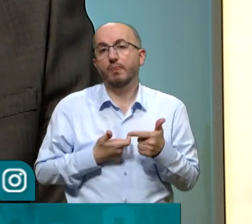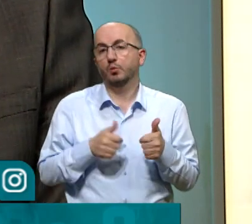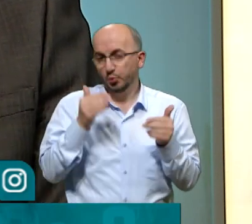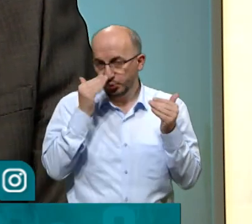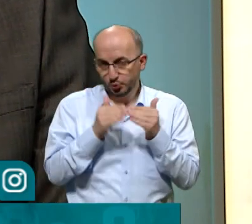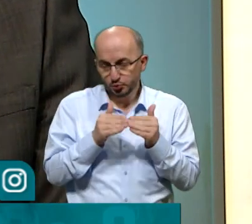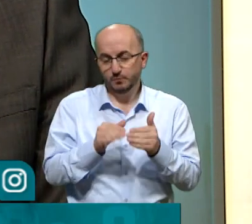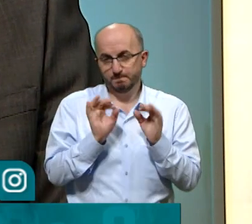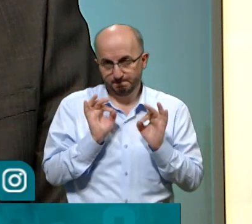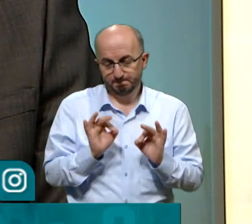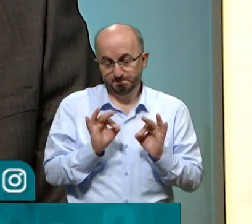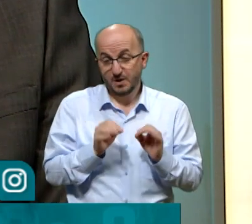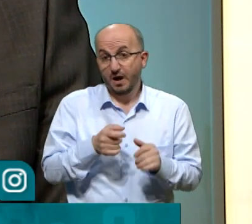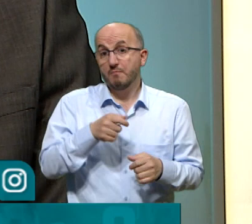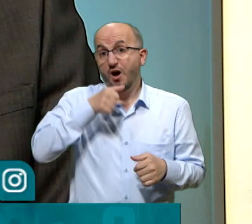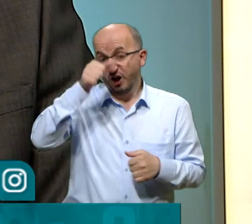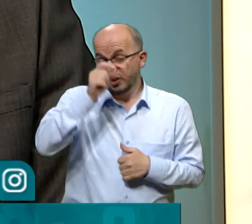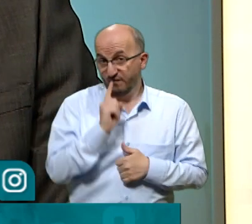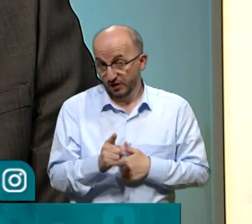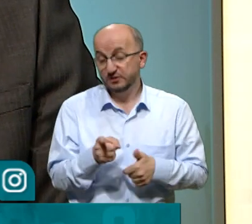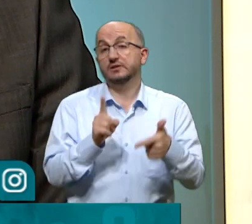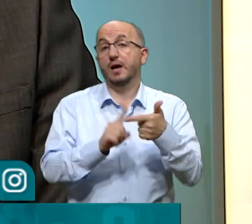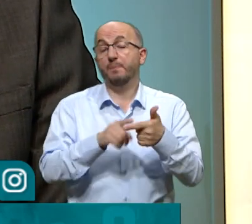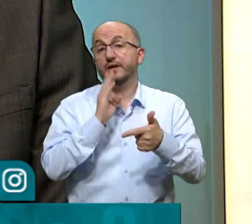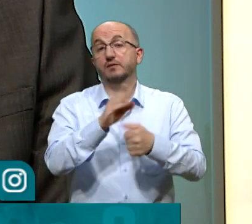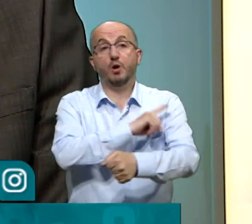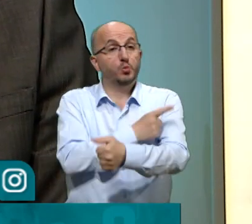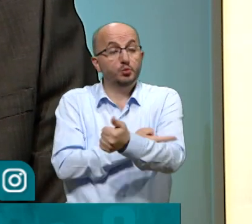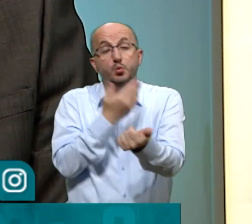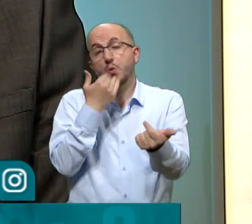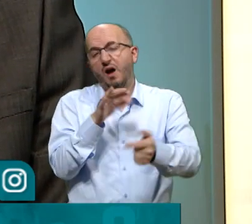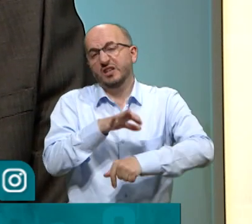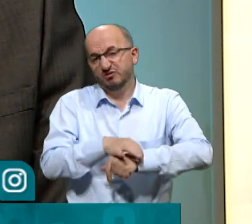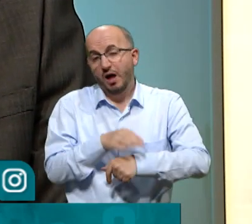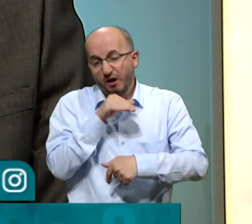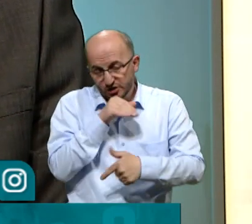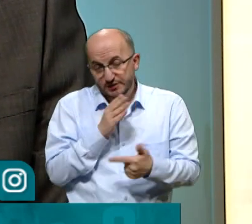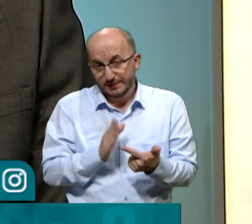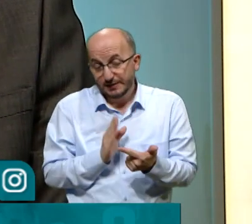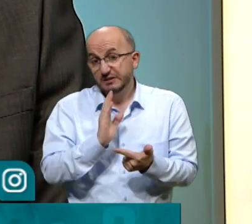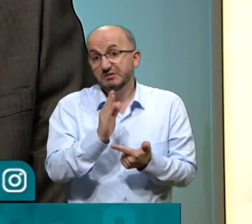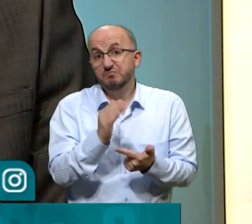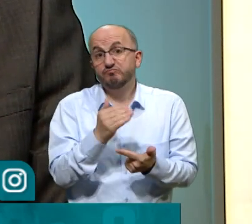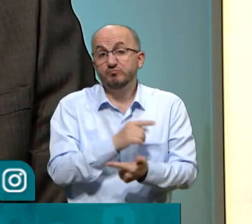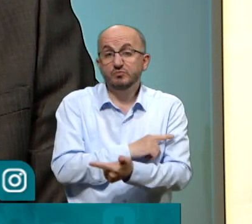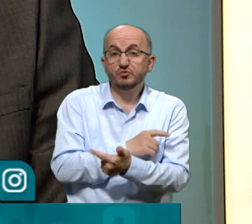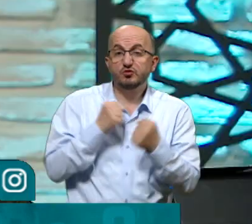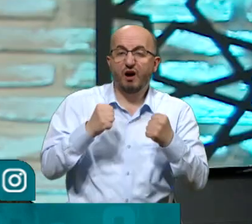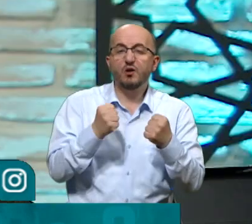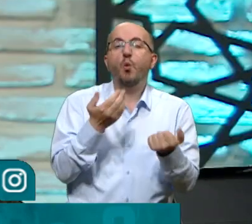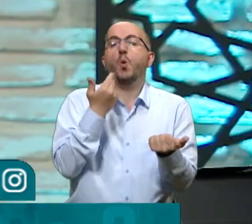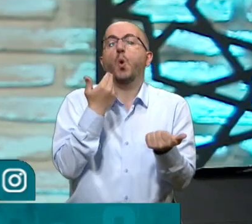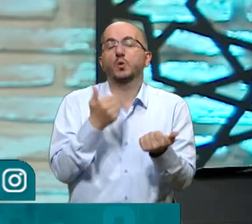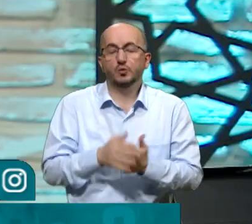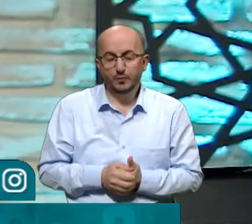yerine geliyor İki şartta hem hac farz hem de gitme imkânı olmasına rağmen gidip yapacak sağlık